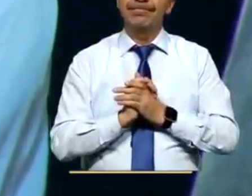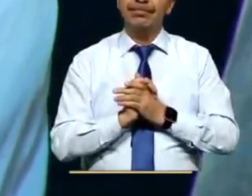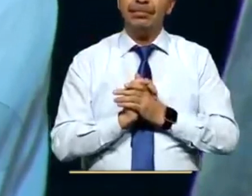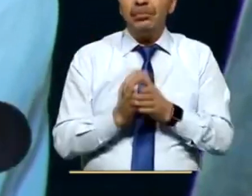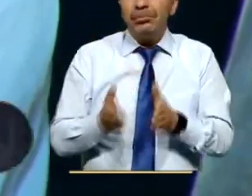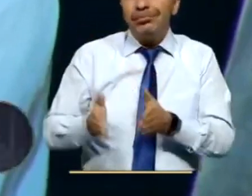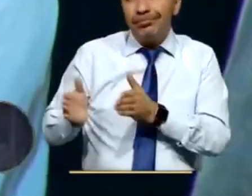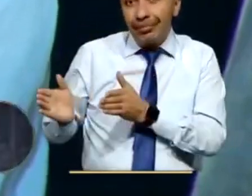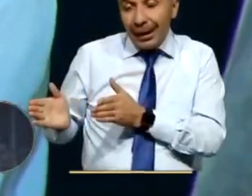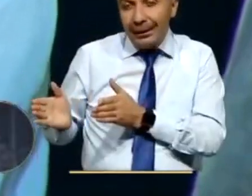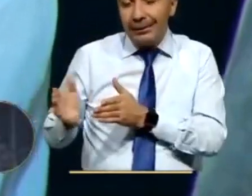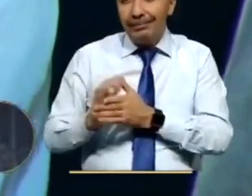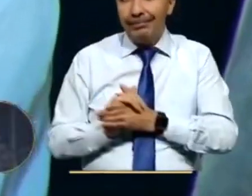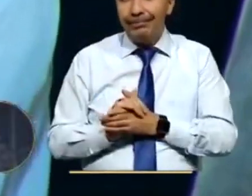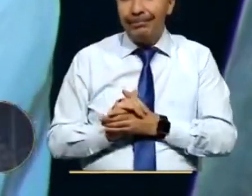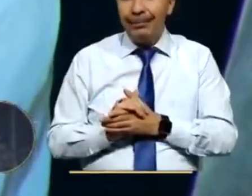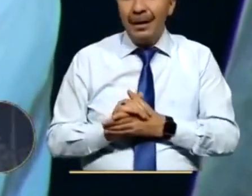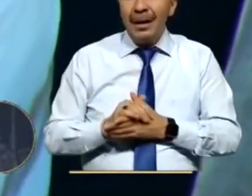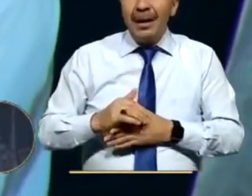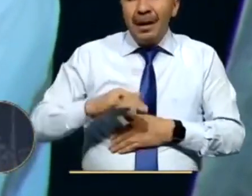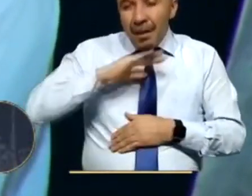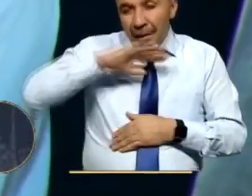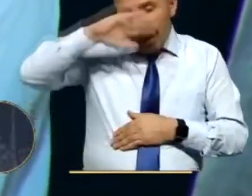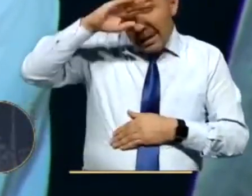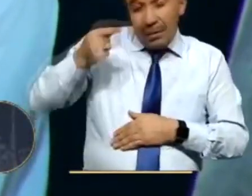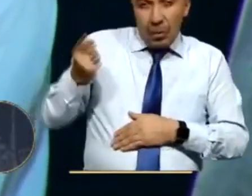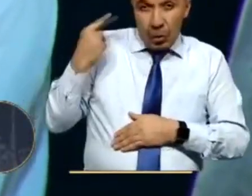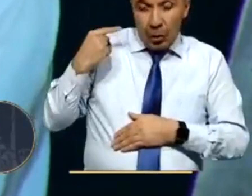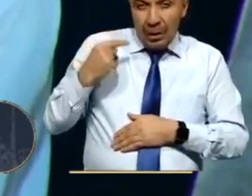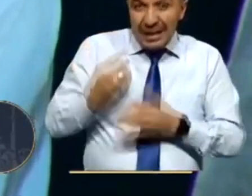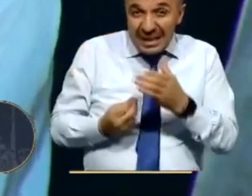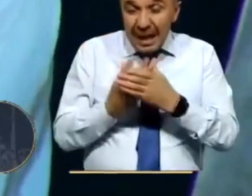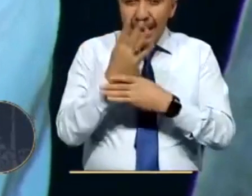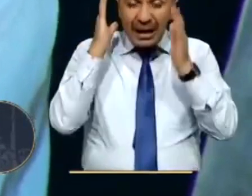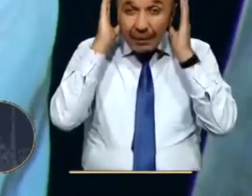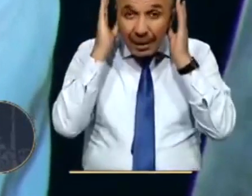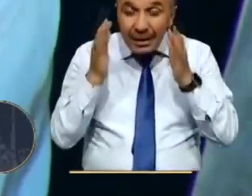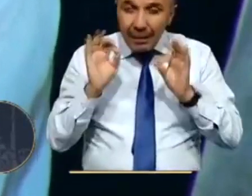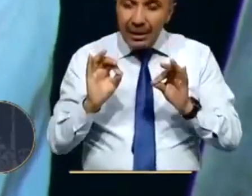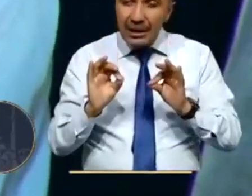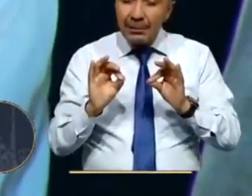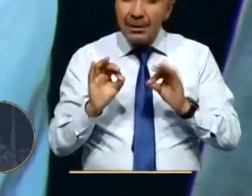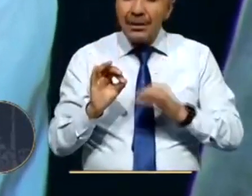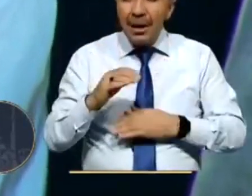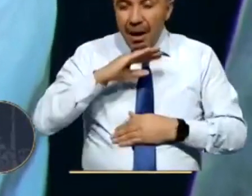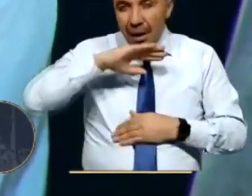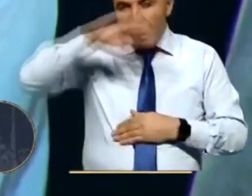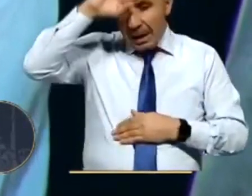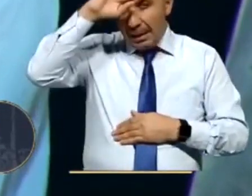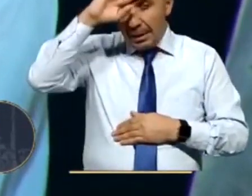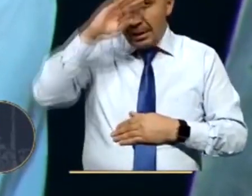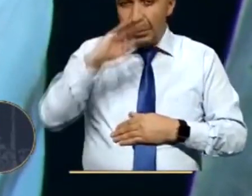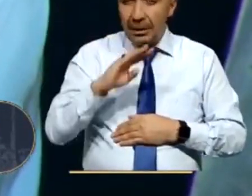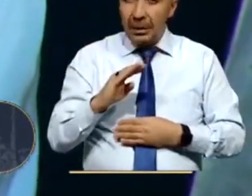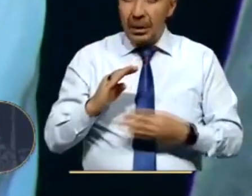Ayrıca Arafe günü sabah namazıyla başladığımız ve bayramın dördüncü günü ikindi